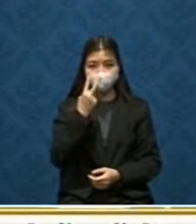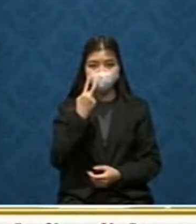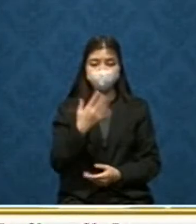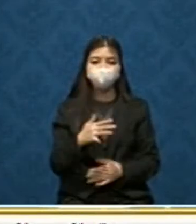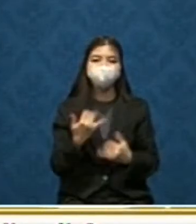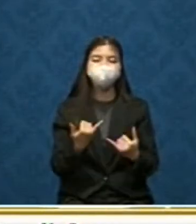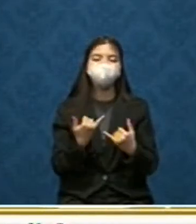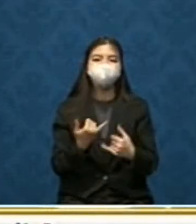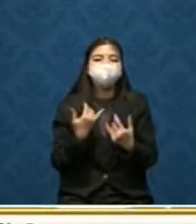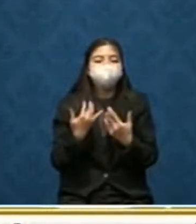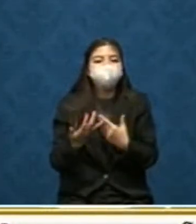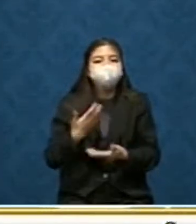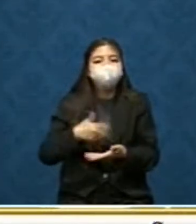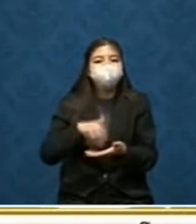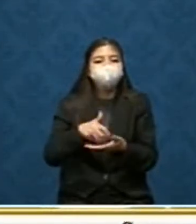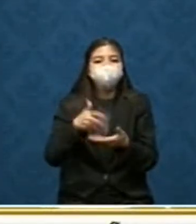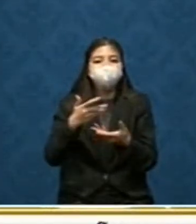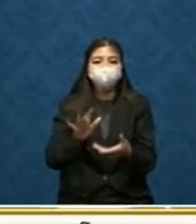ฉัด